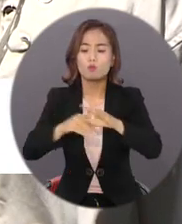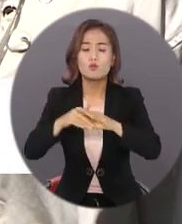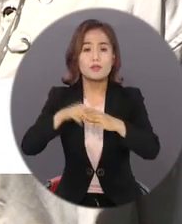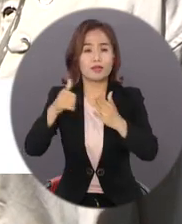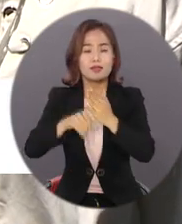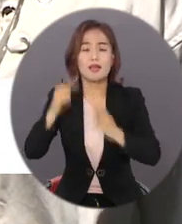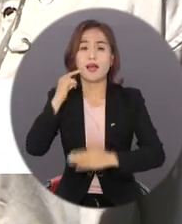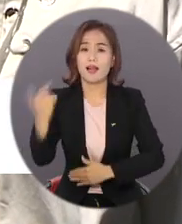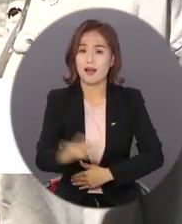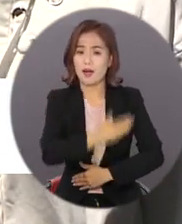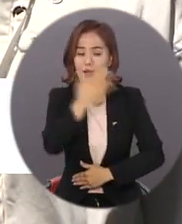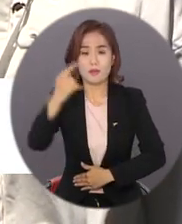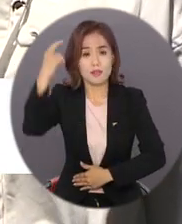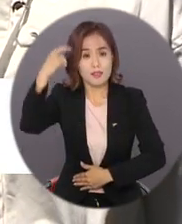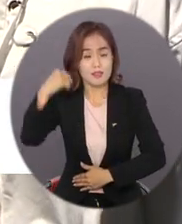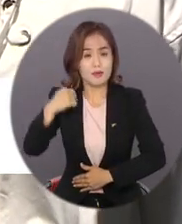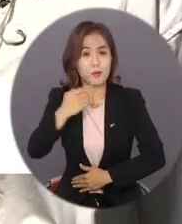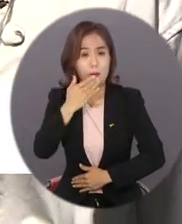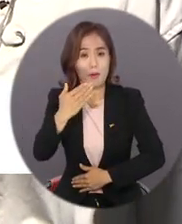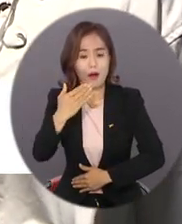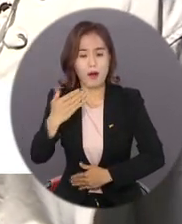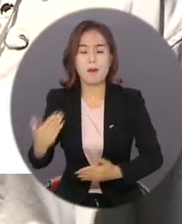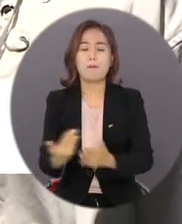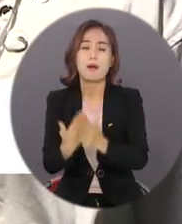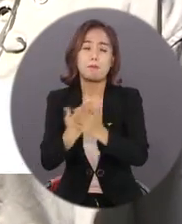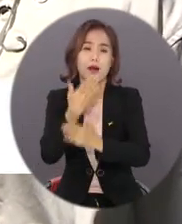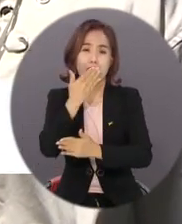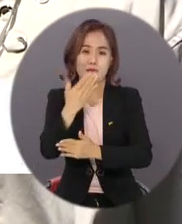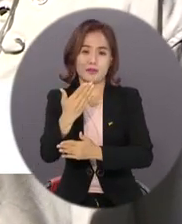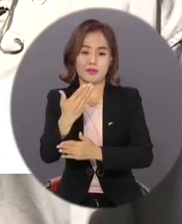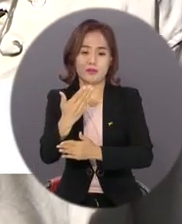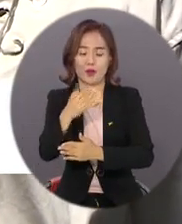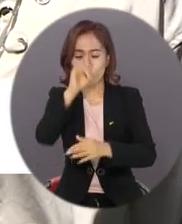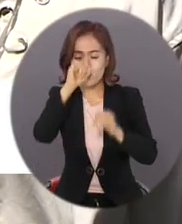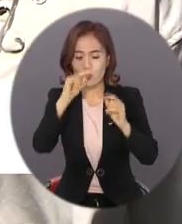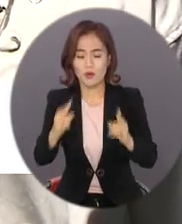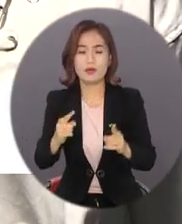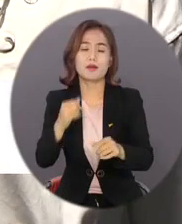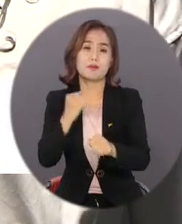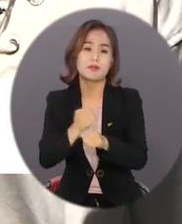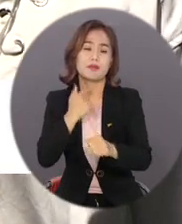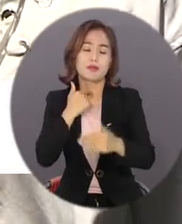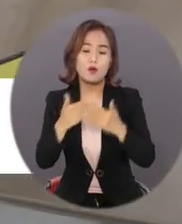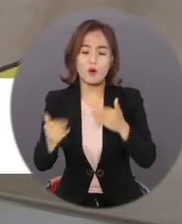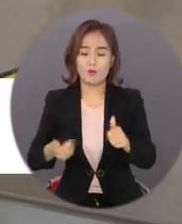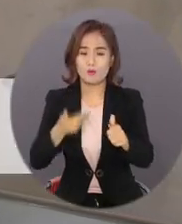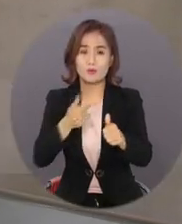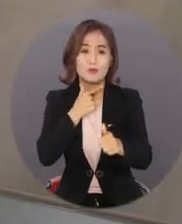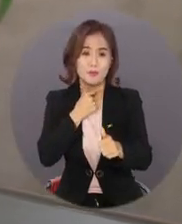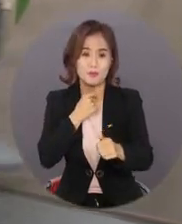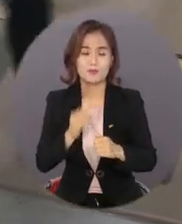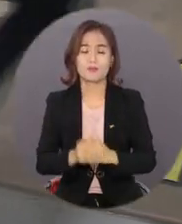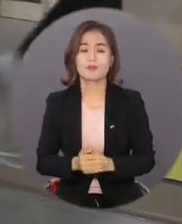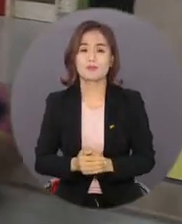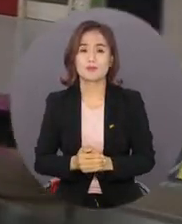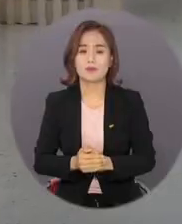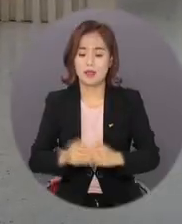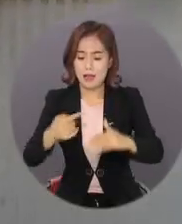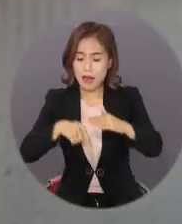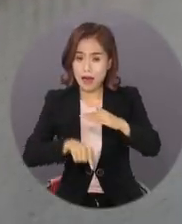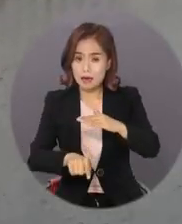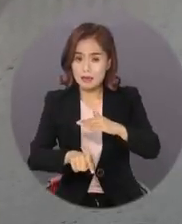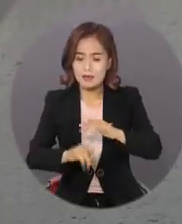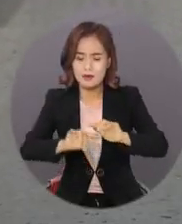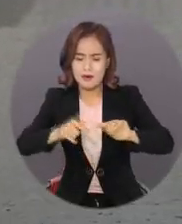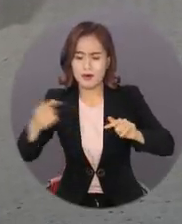문화재를 아름답게 느끼고 또 계속 발전할 수 있는 어떤 방안을 모색할 수 있는 경험을 제공하고자. 지하층에는